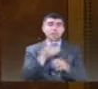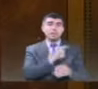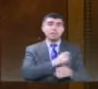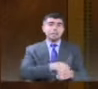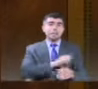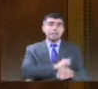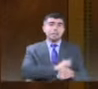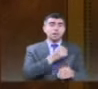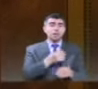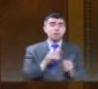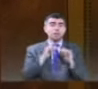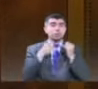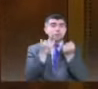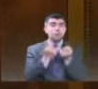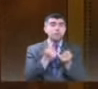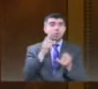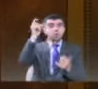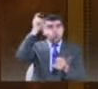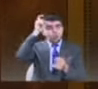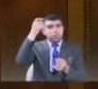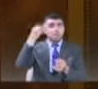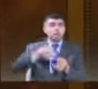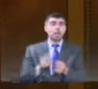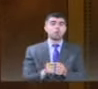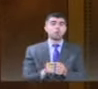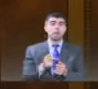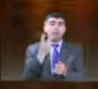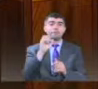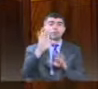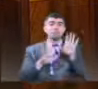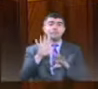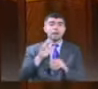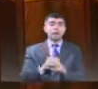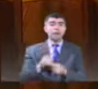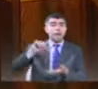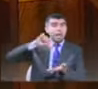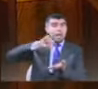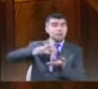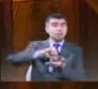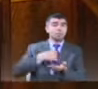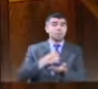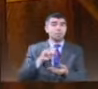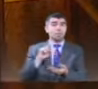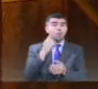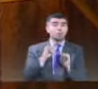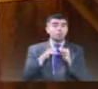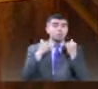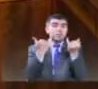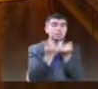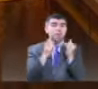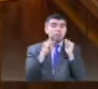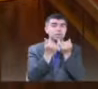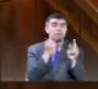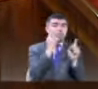5 يونيو 2015، وتونس في 12 يونيو 2015 بالعاصمة. وتعتبر هذه الاجتماعات الرفيعة